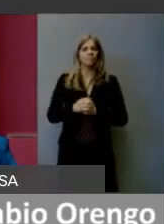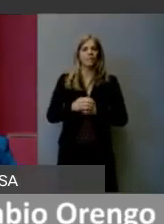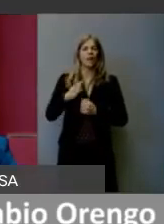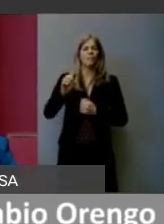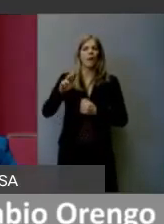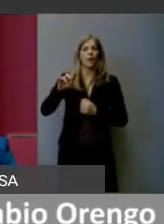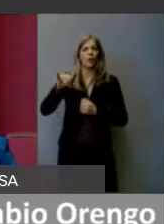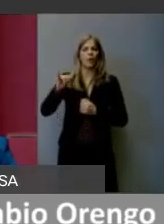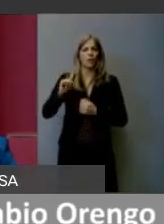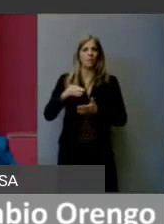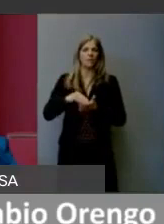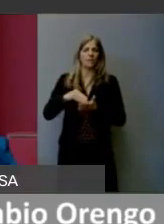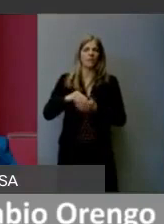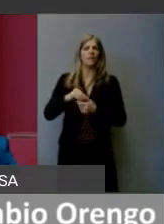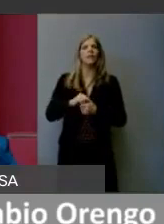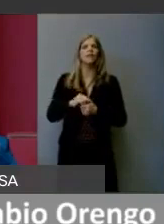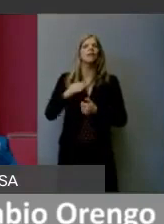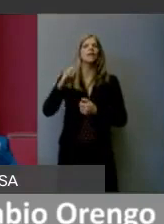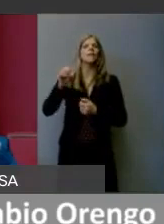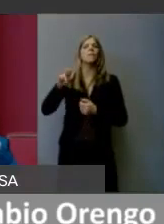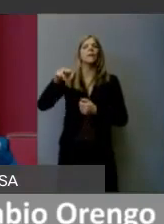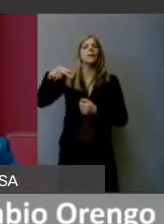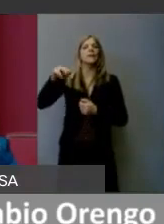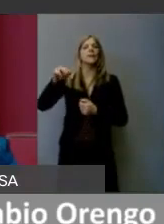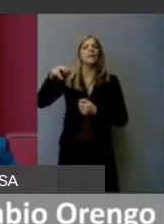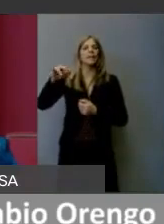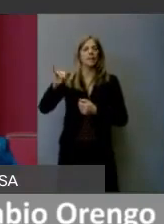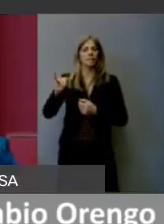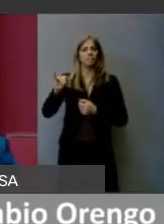Baroni, Bernini,